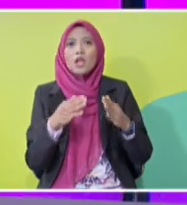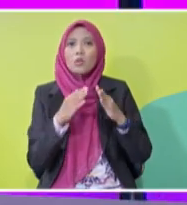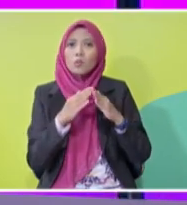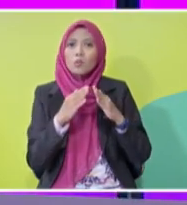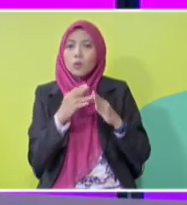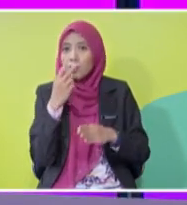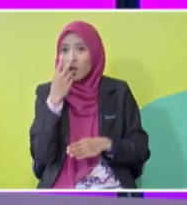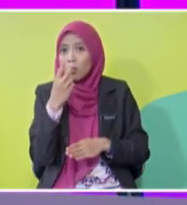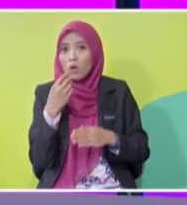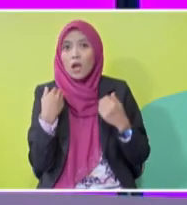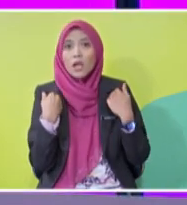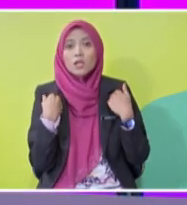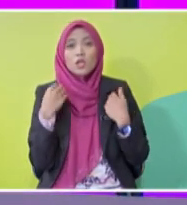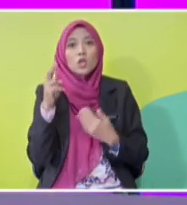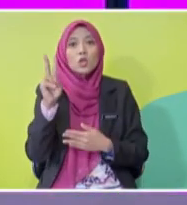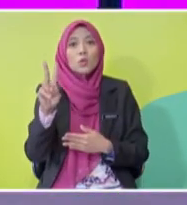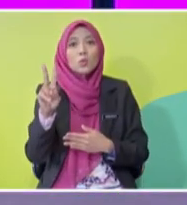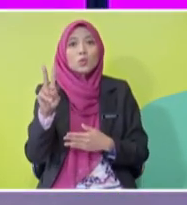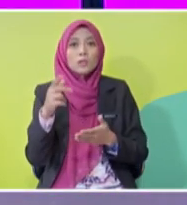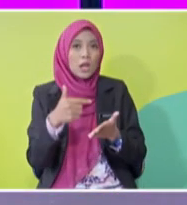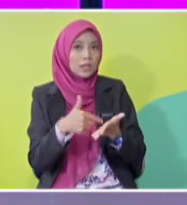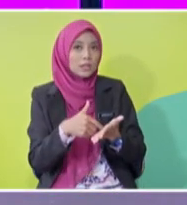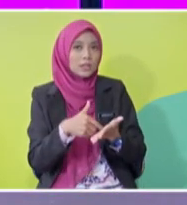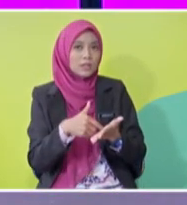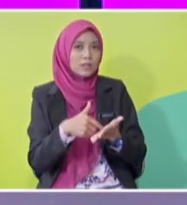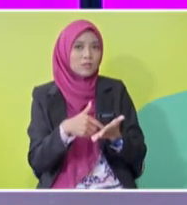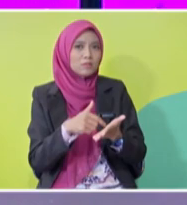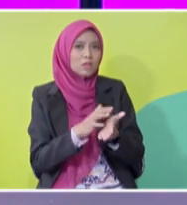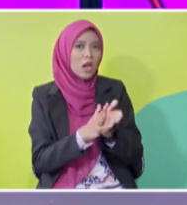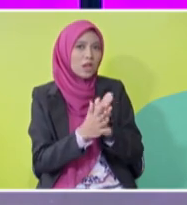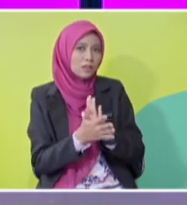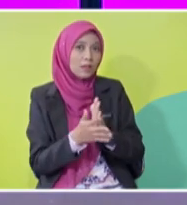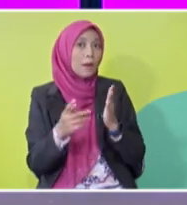bertelur ada dua biji telur sama-sama